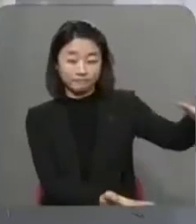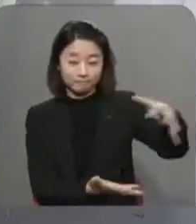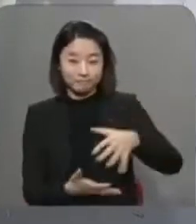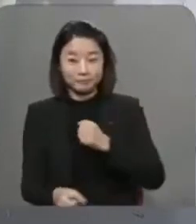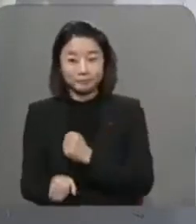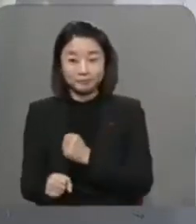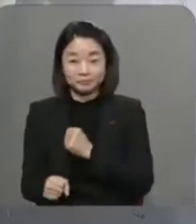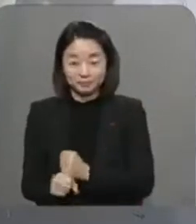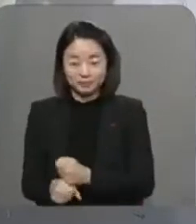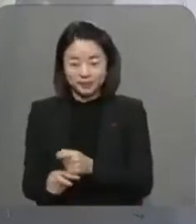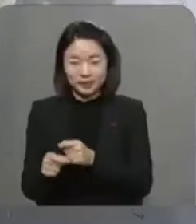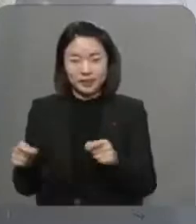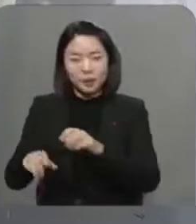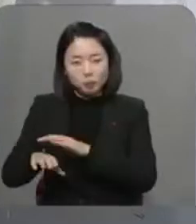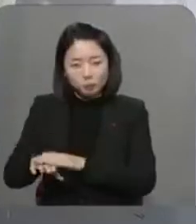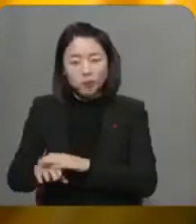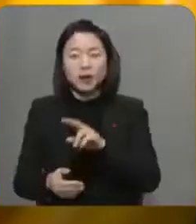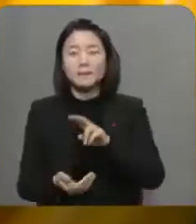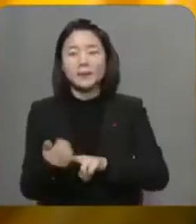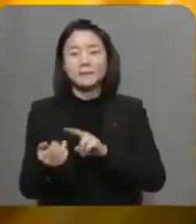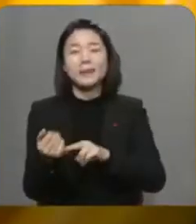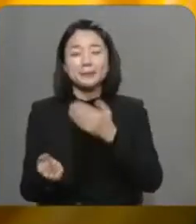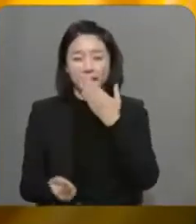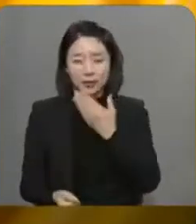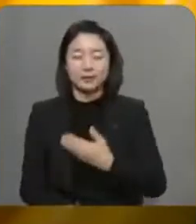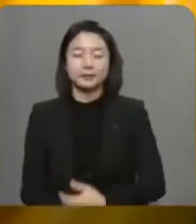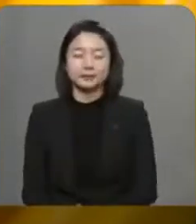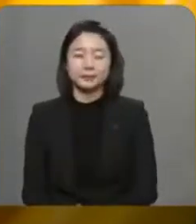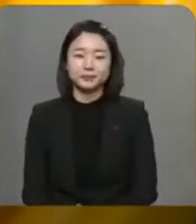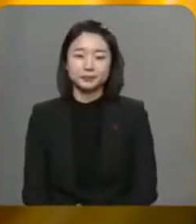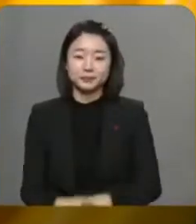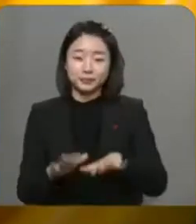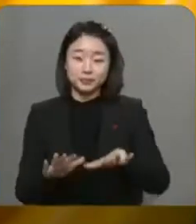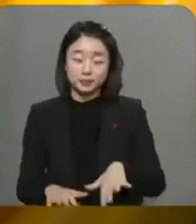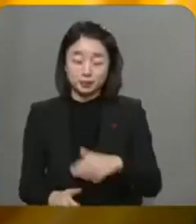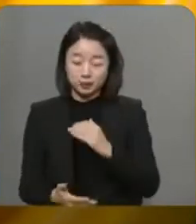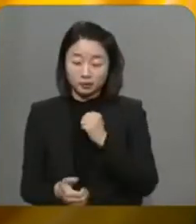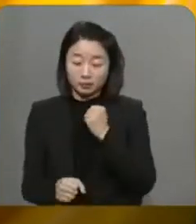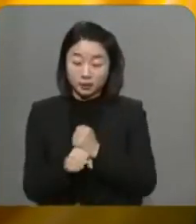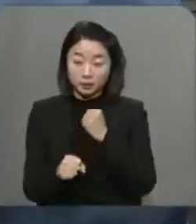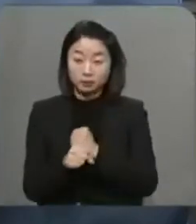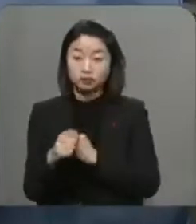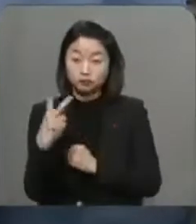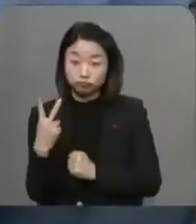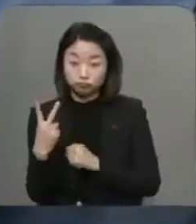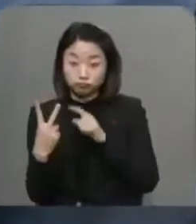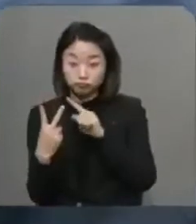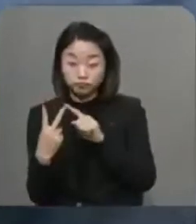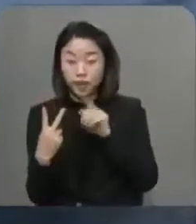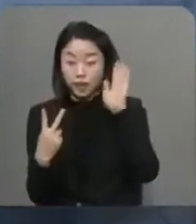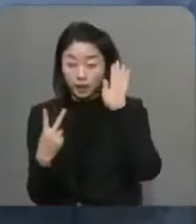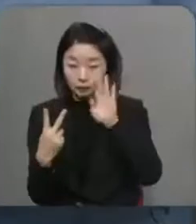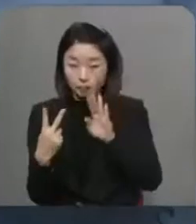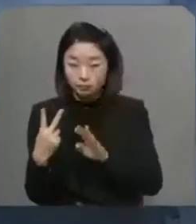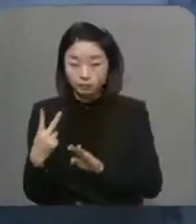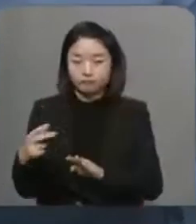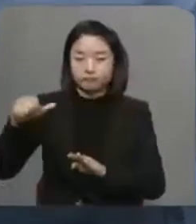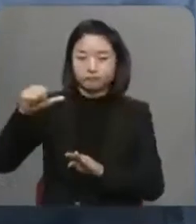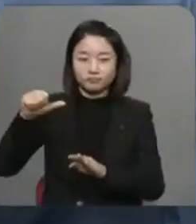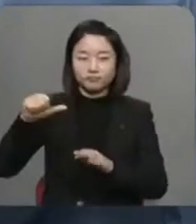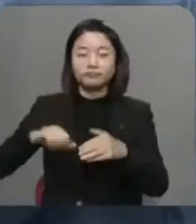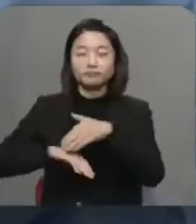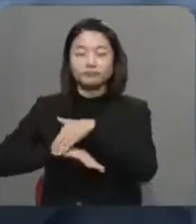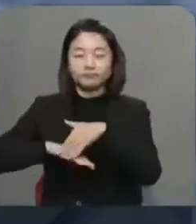장기간 보관과 판매가 가능합니다 현재의 두가지 가공식품을 선보였지만 앞으로 5가지로